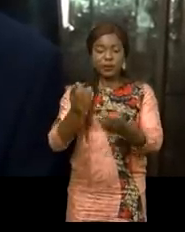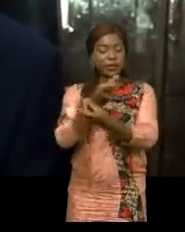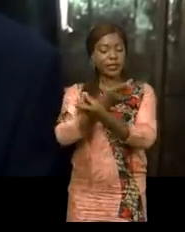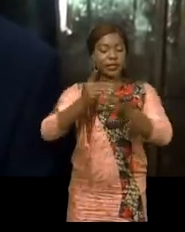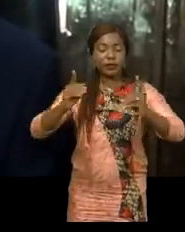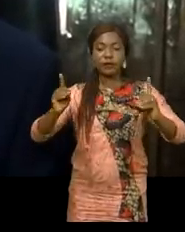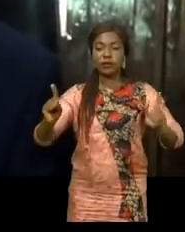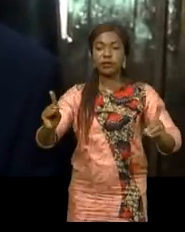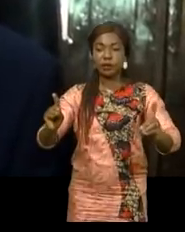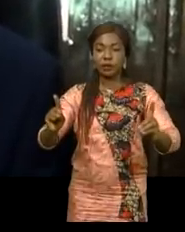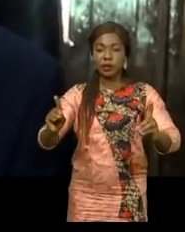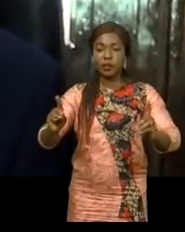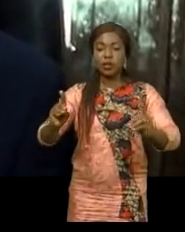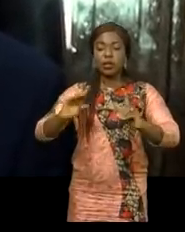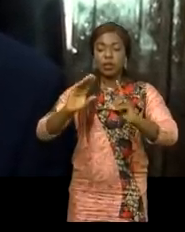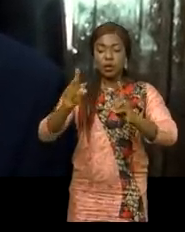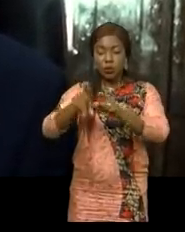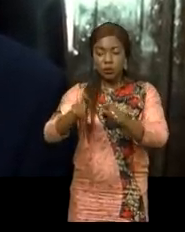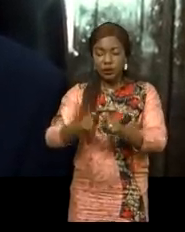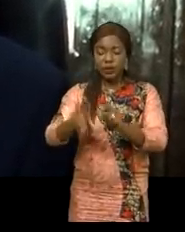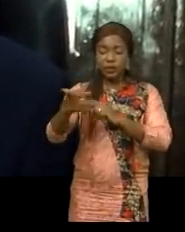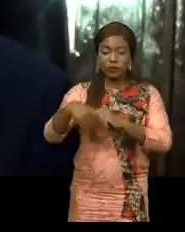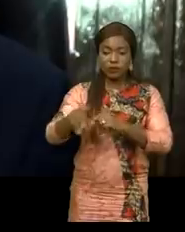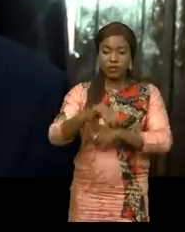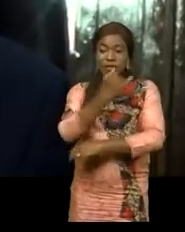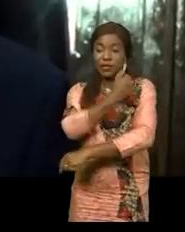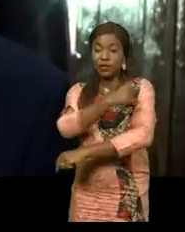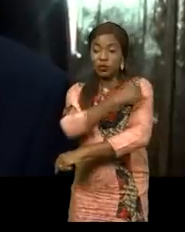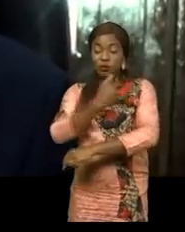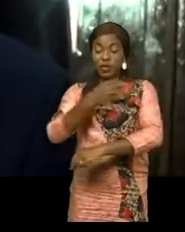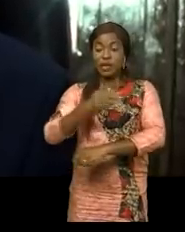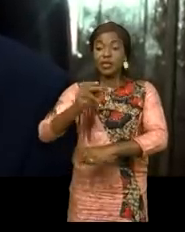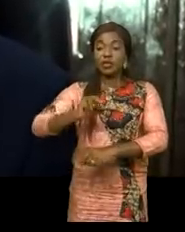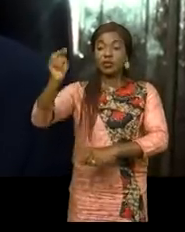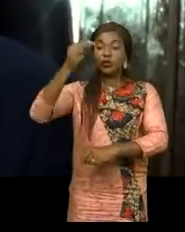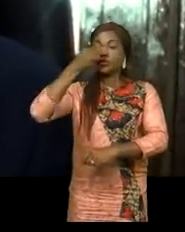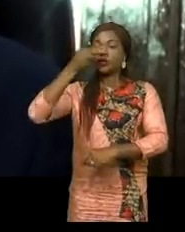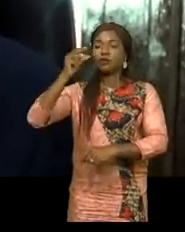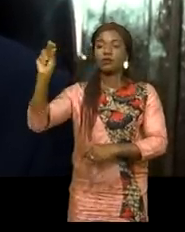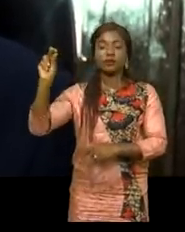des province de l'ituri et du nord guillou